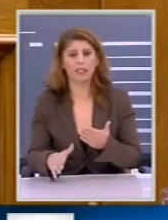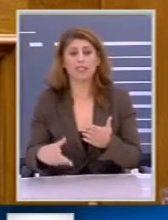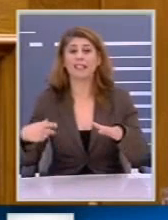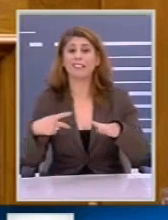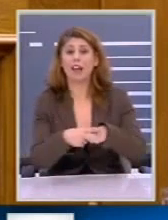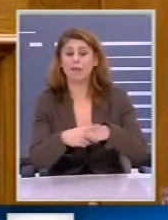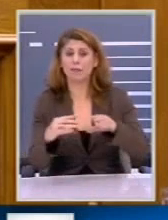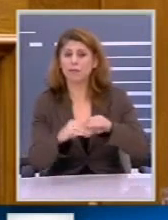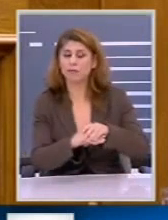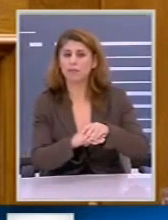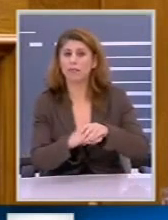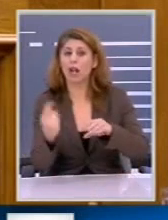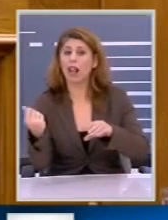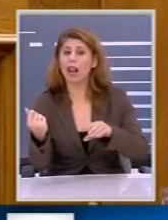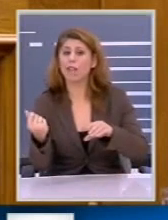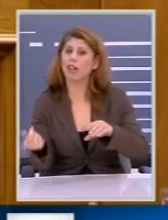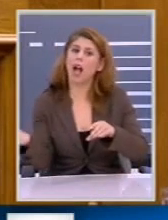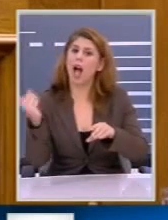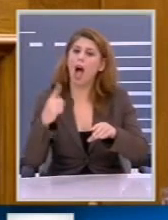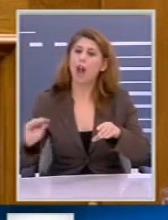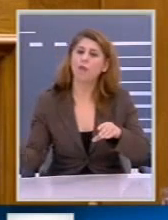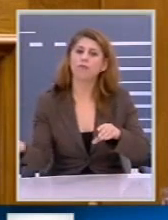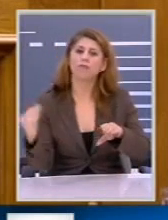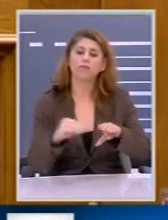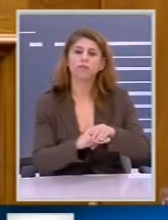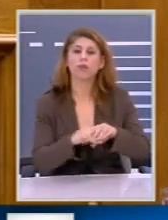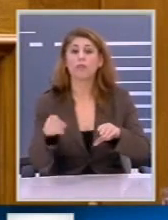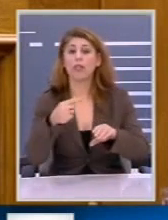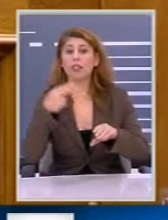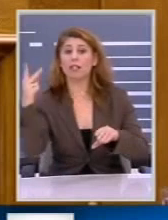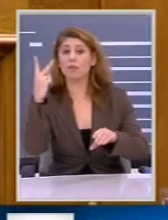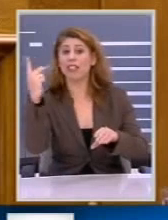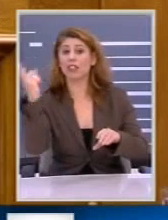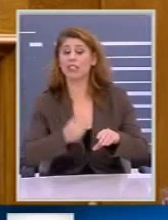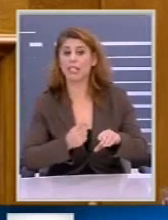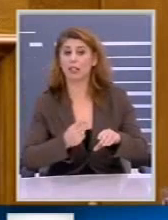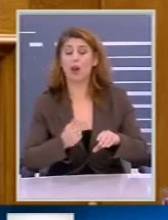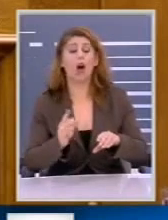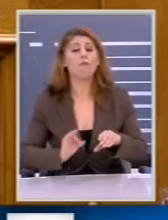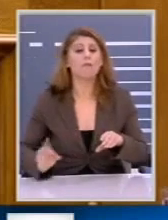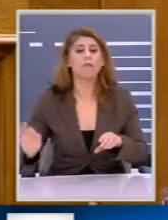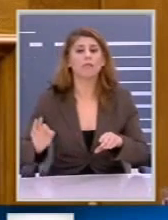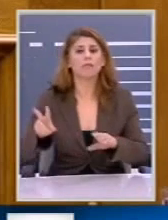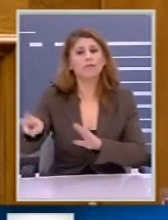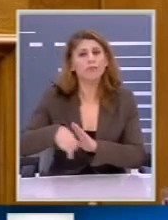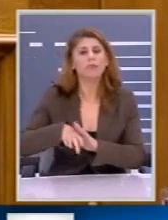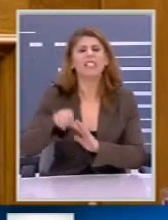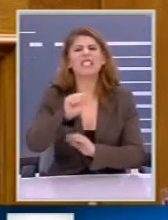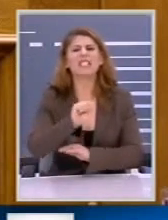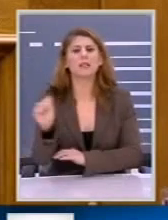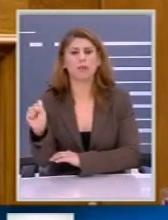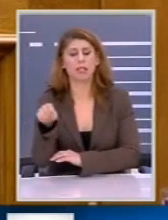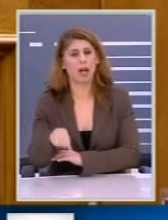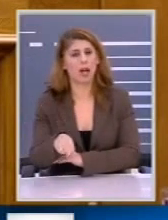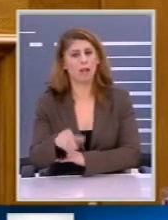τους έμπαιναν χρήματα και από άλλες πηγές, όπως το διαβόητο 2% από τις μίζες της Siemens, για το οποίο